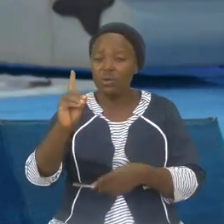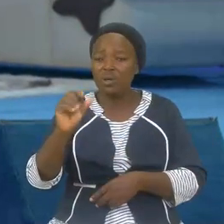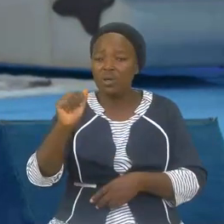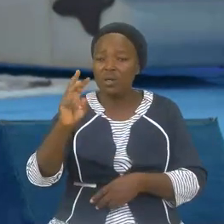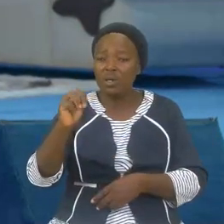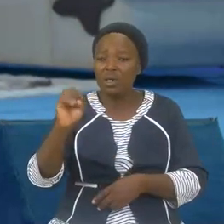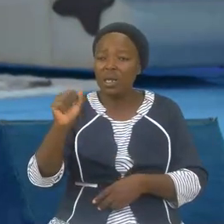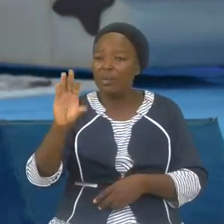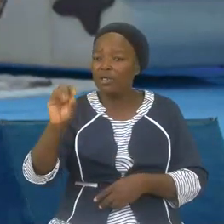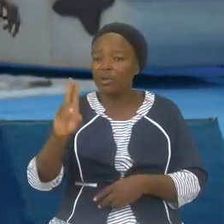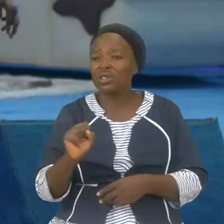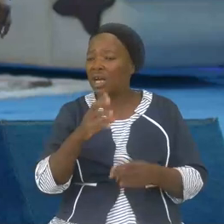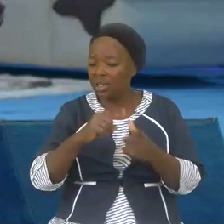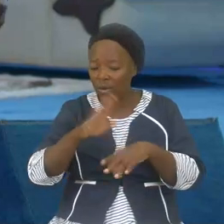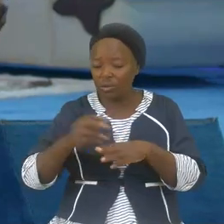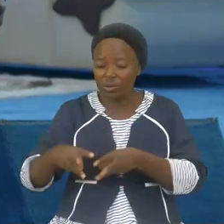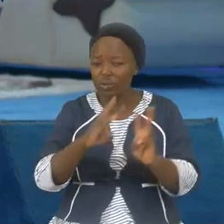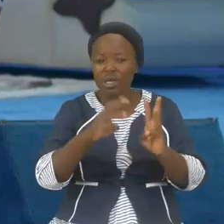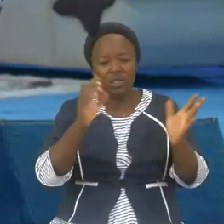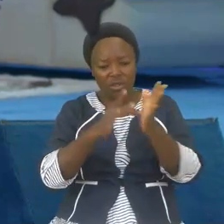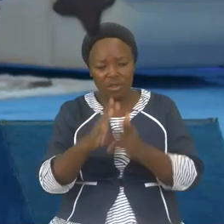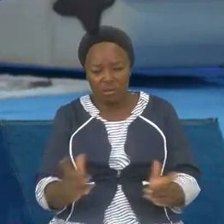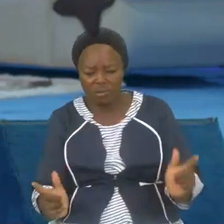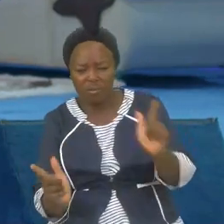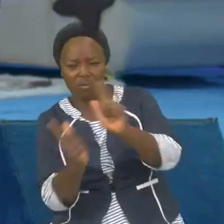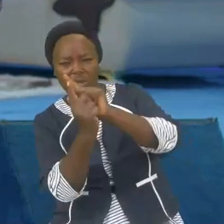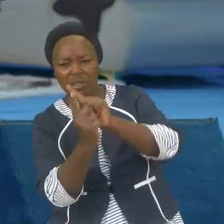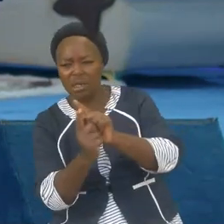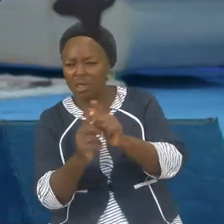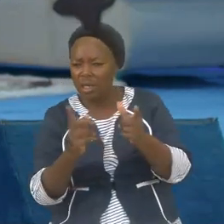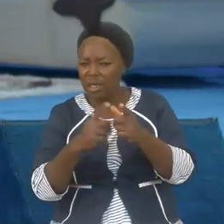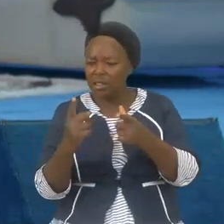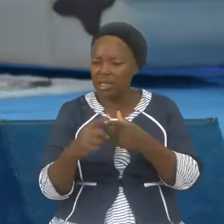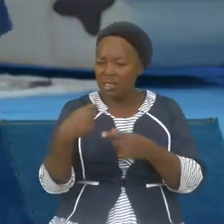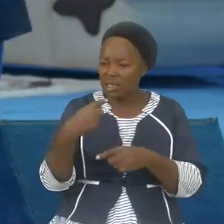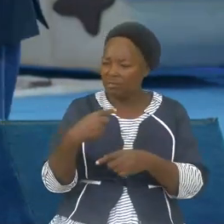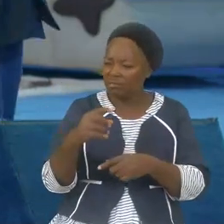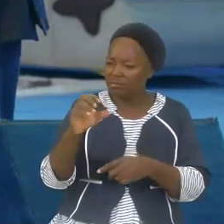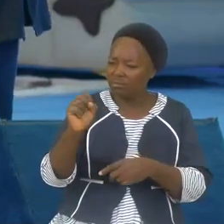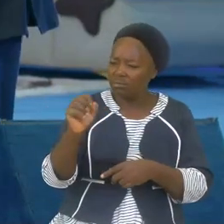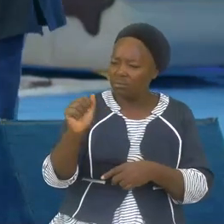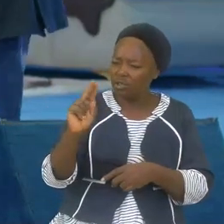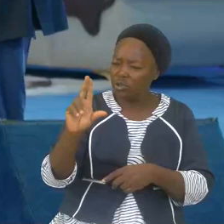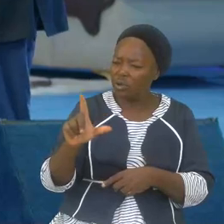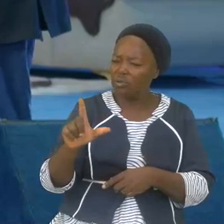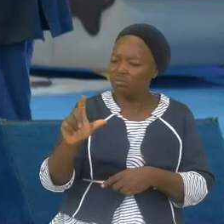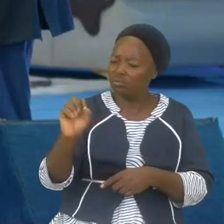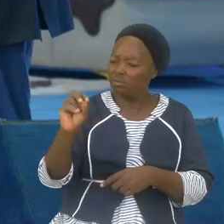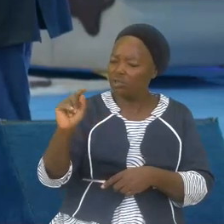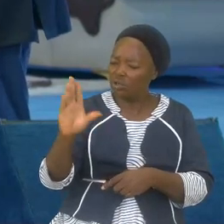il allait à Damas et en route, Jésus l'a raconté, l'a appelé « Saul, Saul,